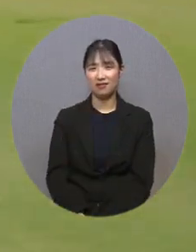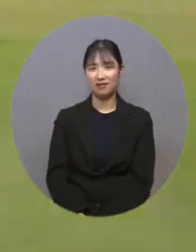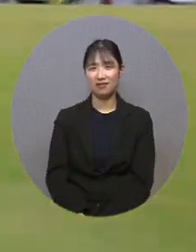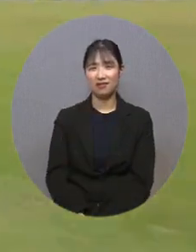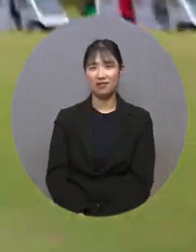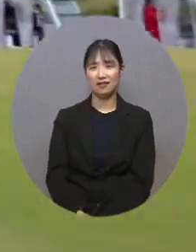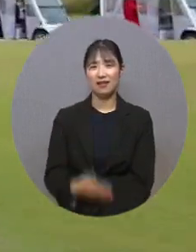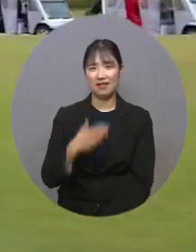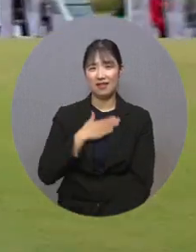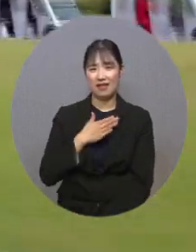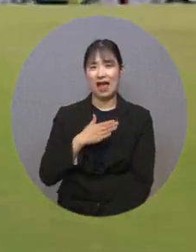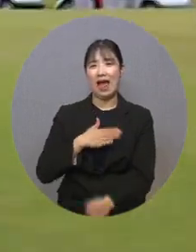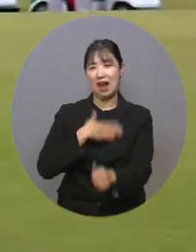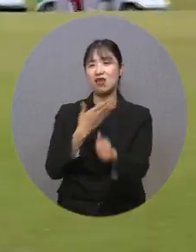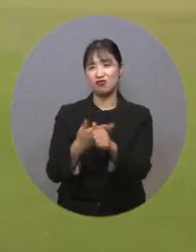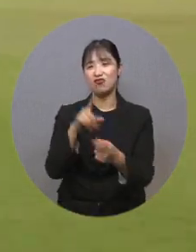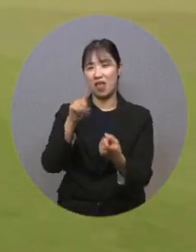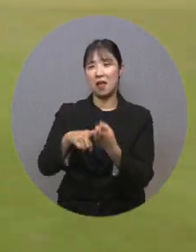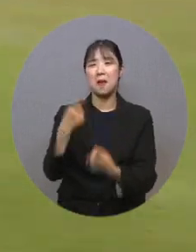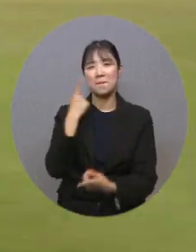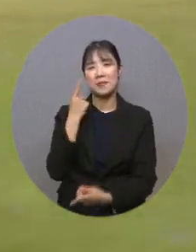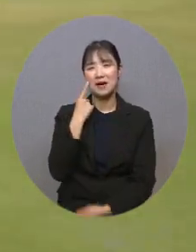내가 알려준 깽깽이 말해 이렇게